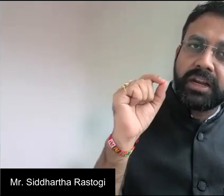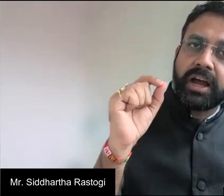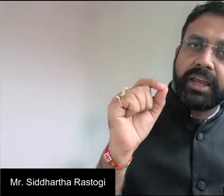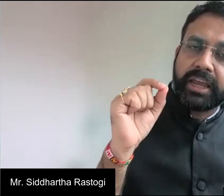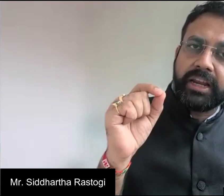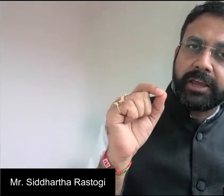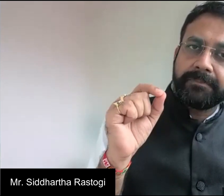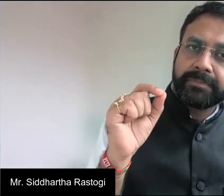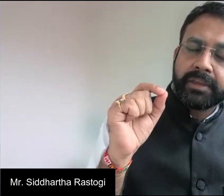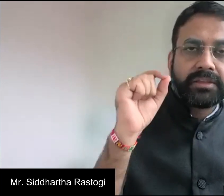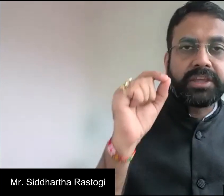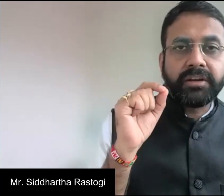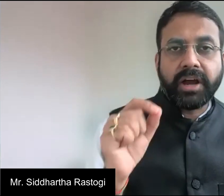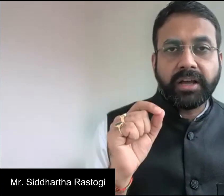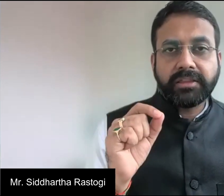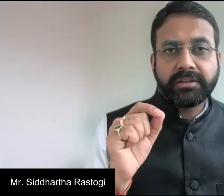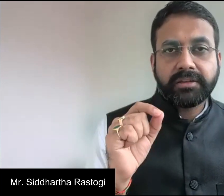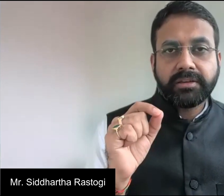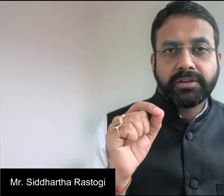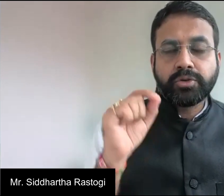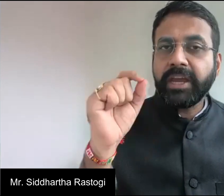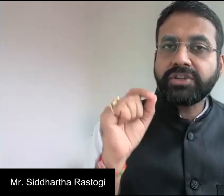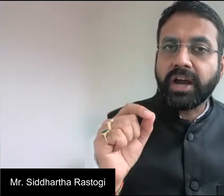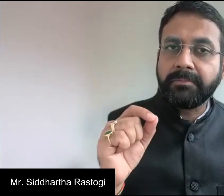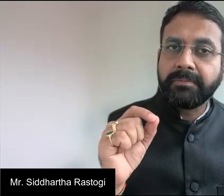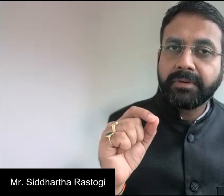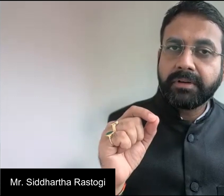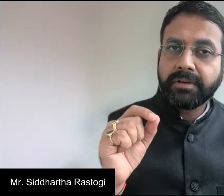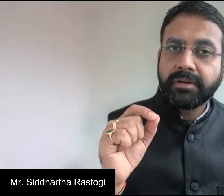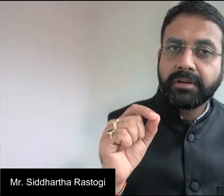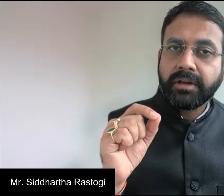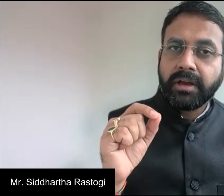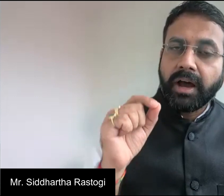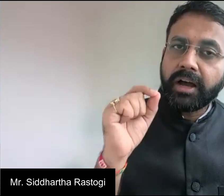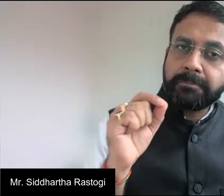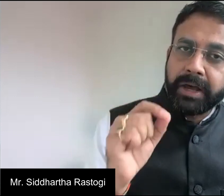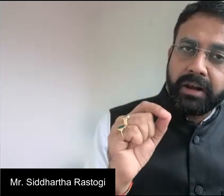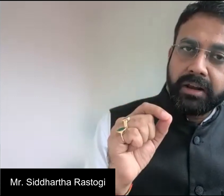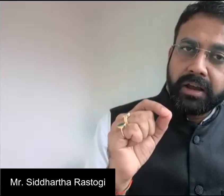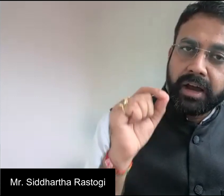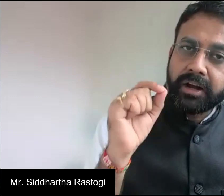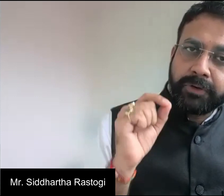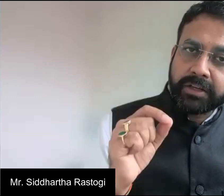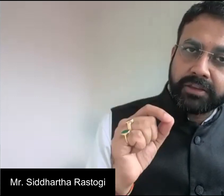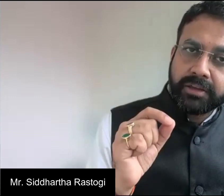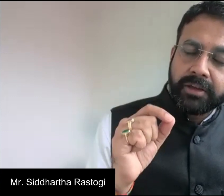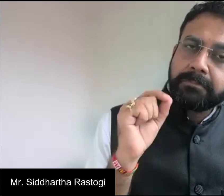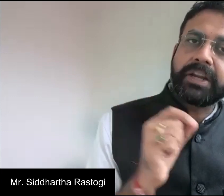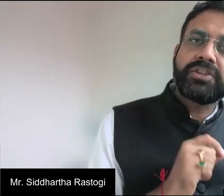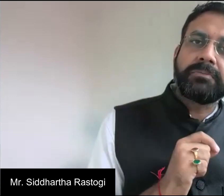पदक दिलाने के लिए दिन रात, सुबह शाम, हर पल हर